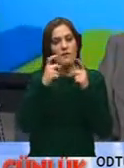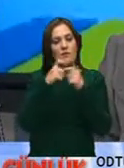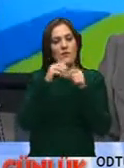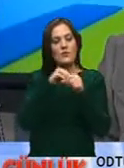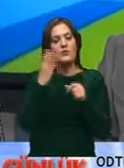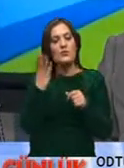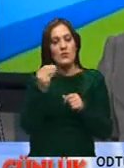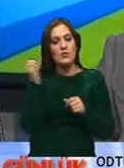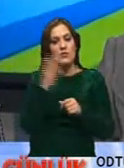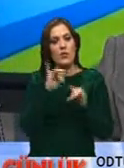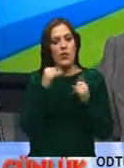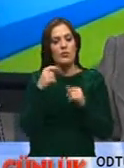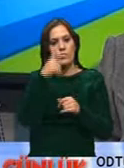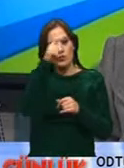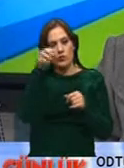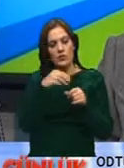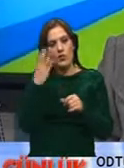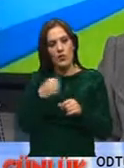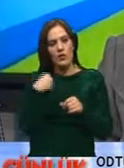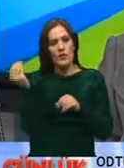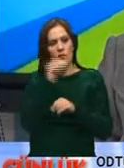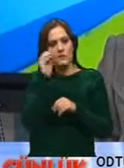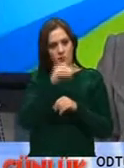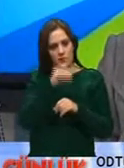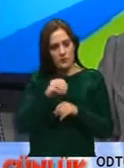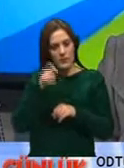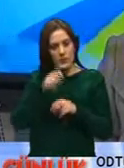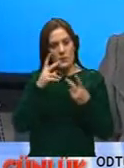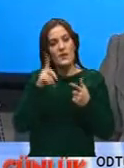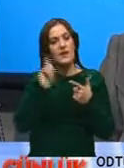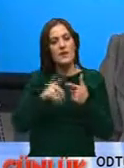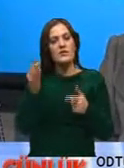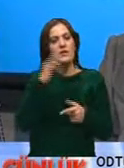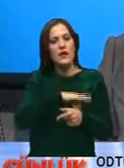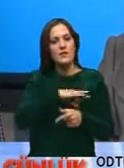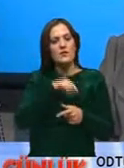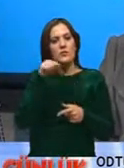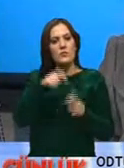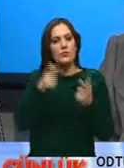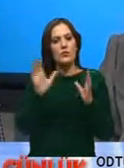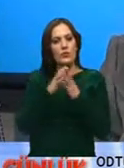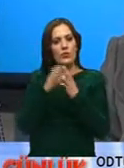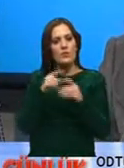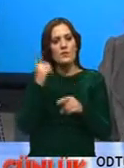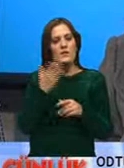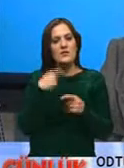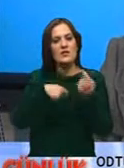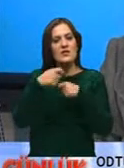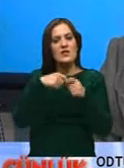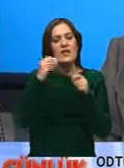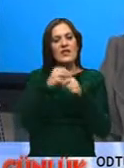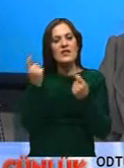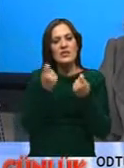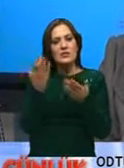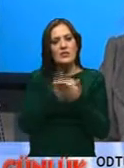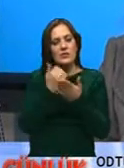mümkün olduğu kadar çok sayıda oyunu Türkiye olarak upload edebilmek. İkinci kazançsa buradaki grupların bir şekilde şirketleşme